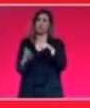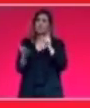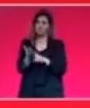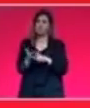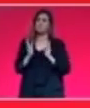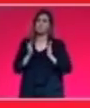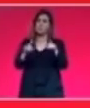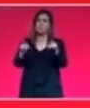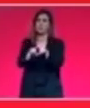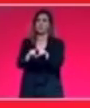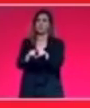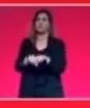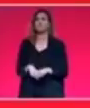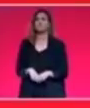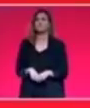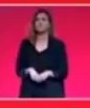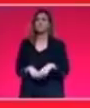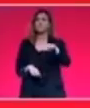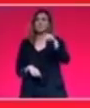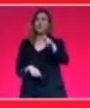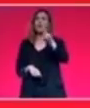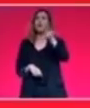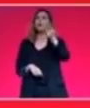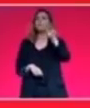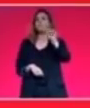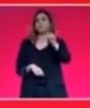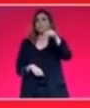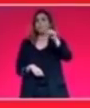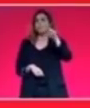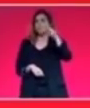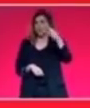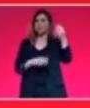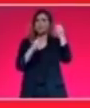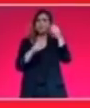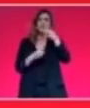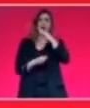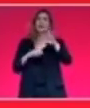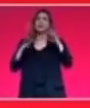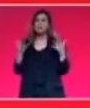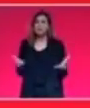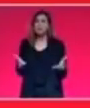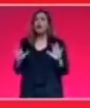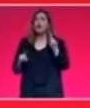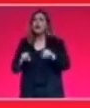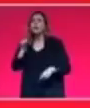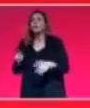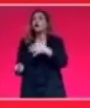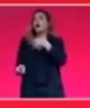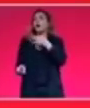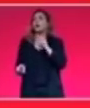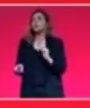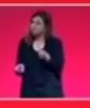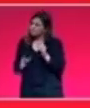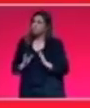και σύντροφοι, ο Μάρξ μας δίδαξε ότι σε κάθε εποχή απελευθερώνει η συνείδηση της ανάγκης. Σήμερα